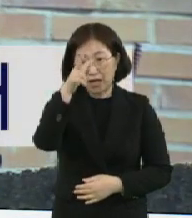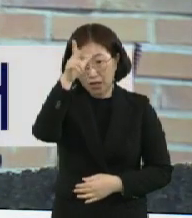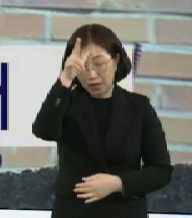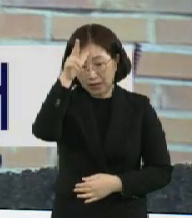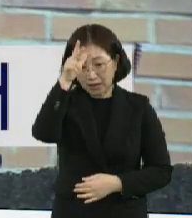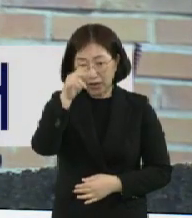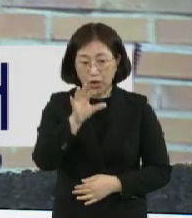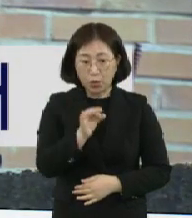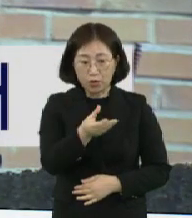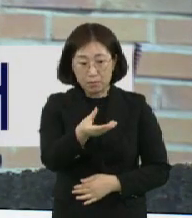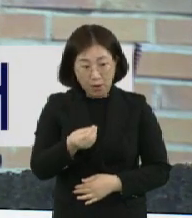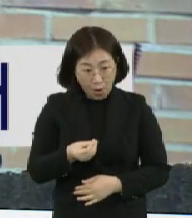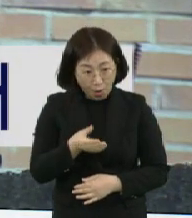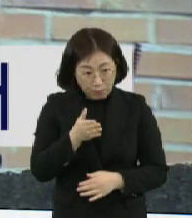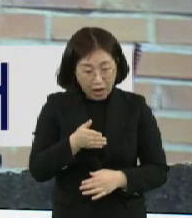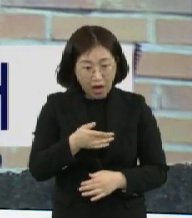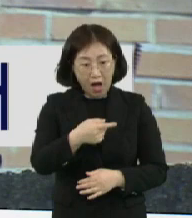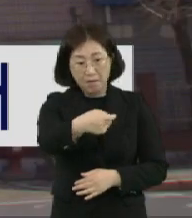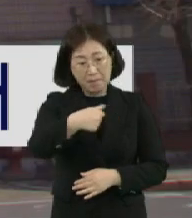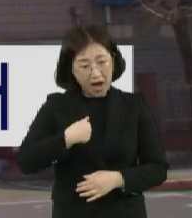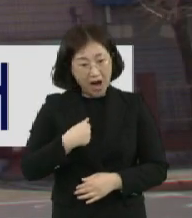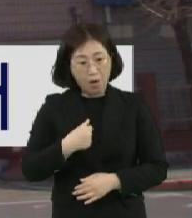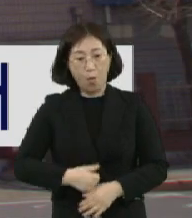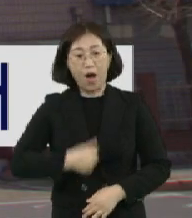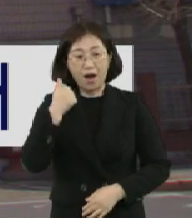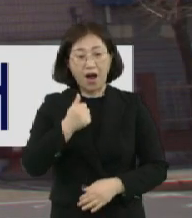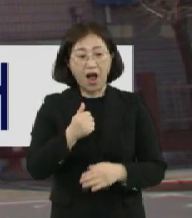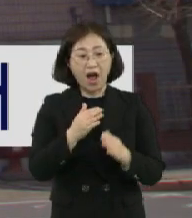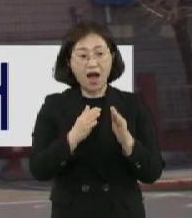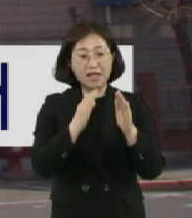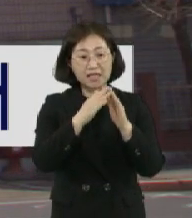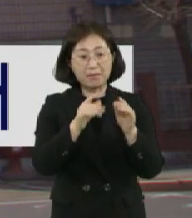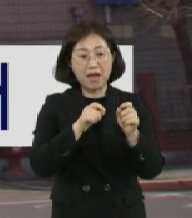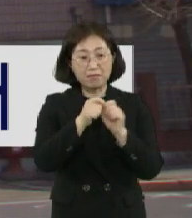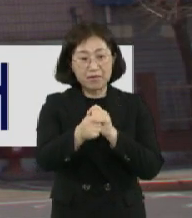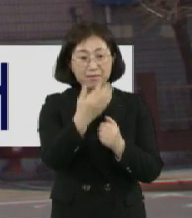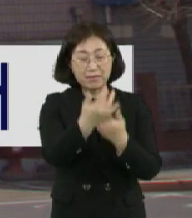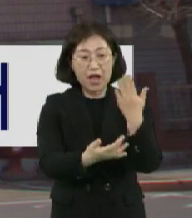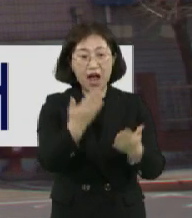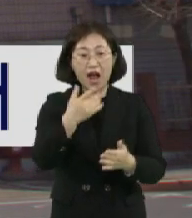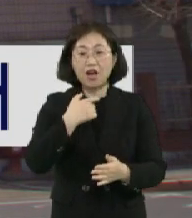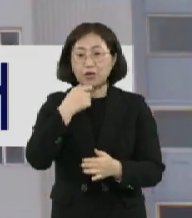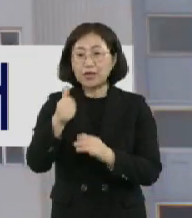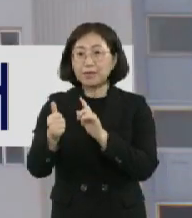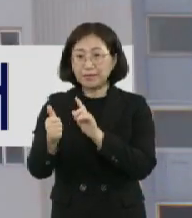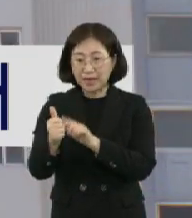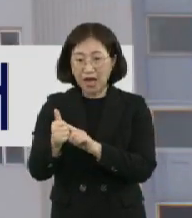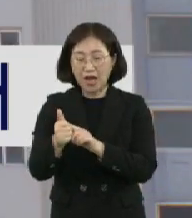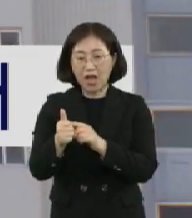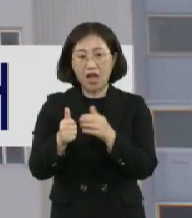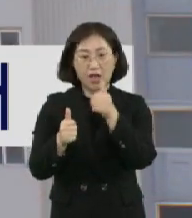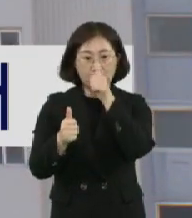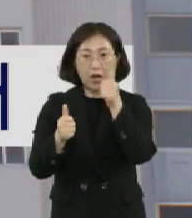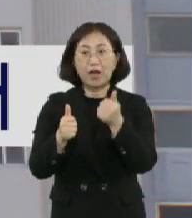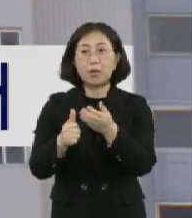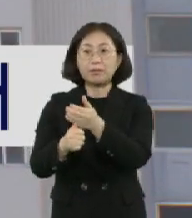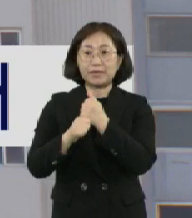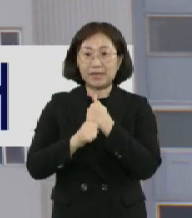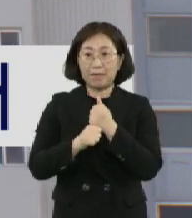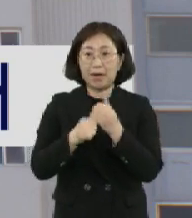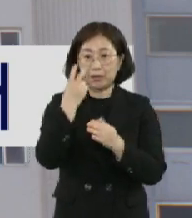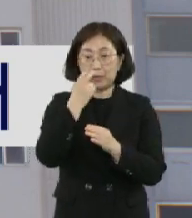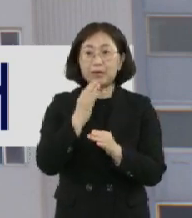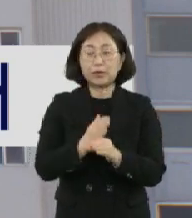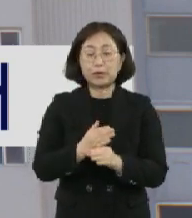서산경찰서는 돈을 빌려주지 않는다는 이유로 지인의 집에 불을 지른 60대 A씨를 현주건조물 방화 혐의로 붙잡아 조사하고